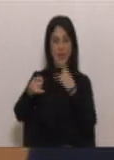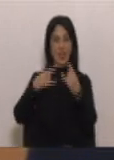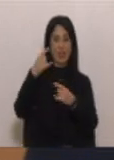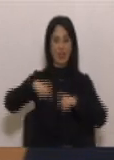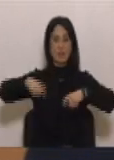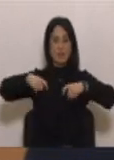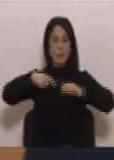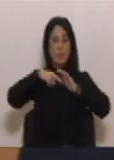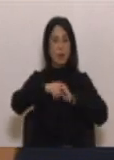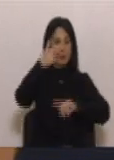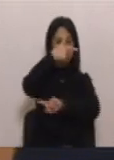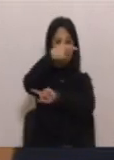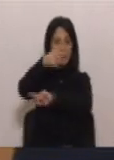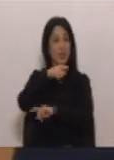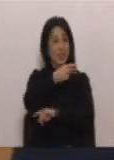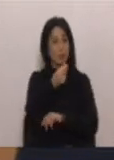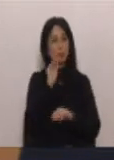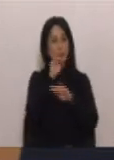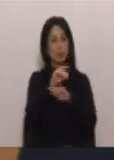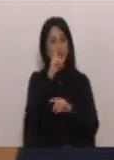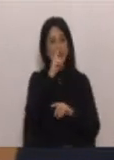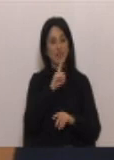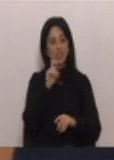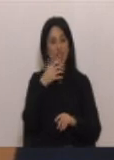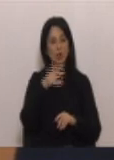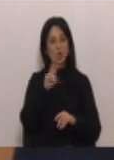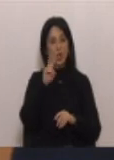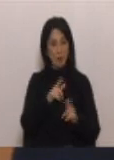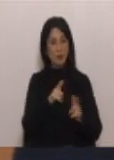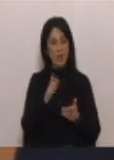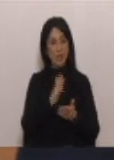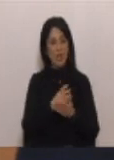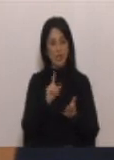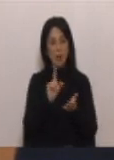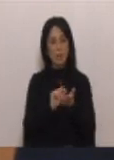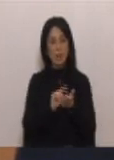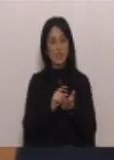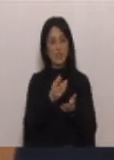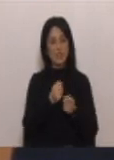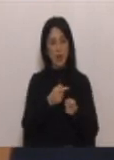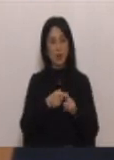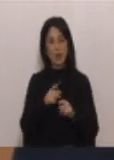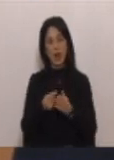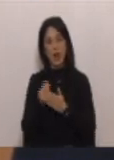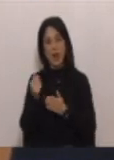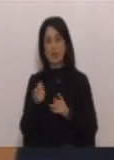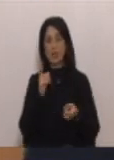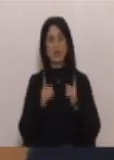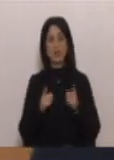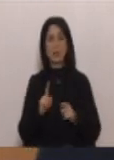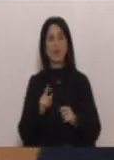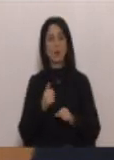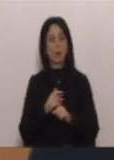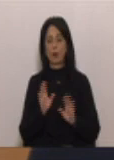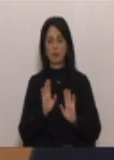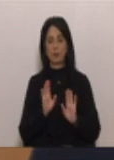დარბოდა მეტროებში და ეუბნებოდა ხალხს რომ აიო თქვენო თვეში 150 ლარათო მზათხარ თუ არა პენსიონერს მიეჭრენ რომ გადაიხადოს სინამდვილე როგორ არის.